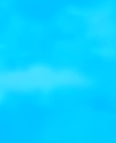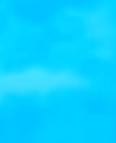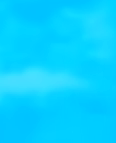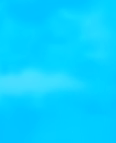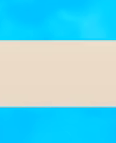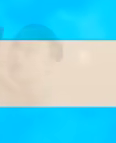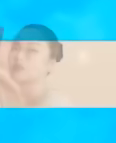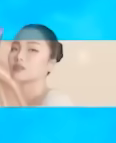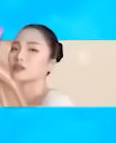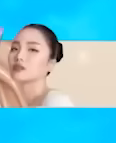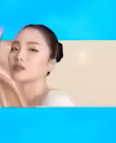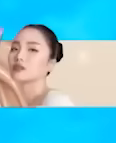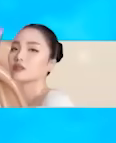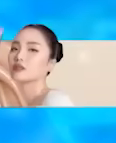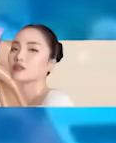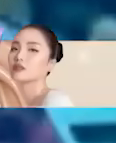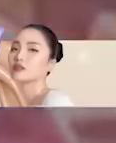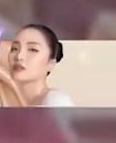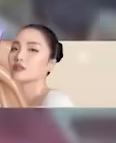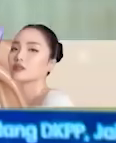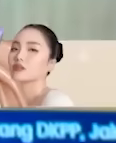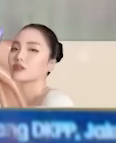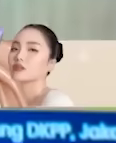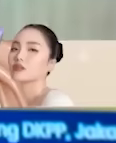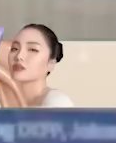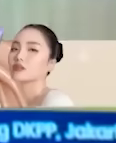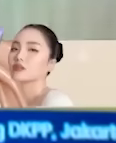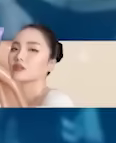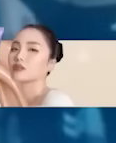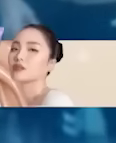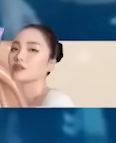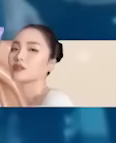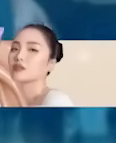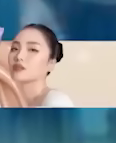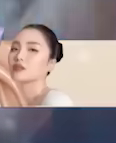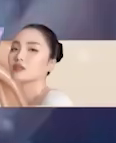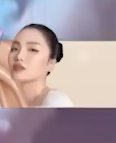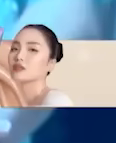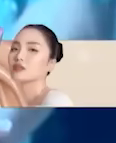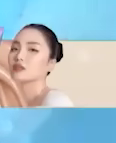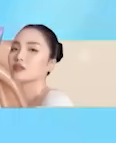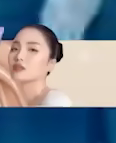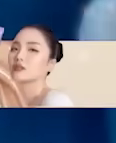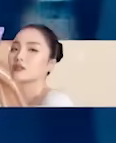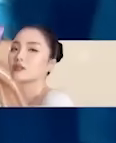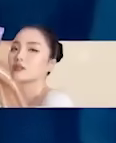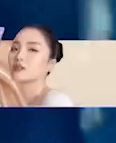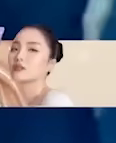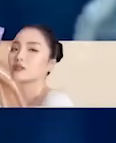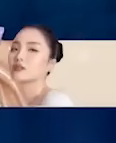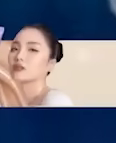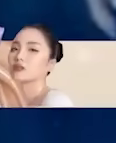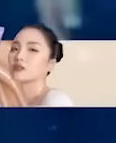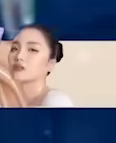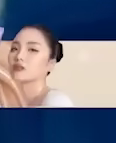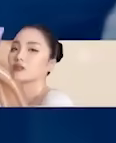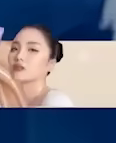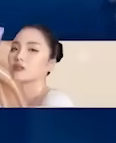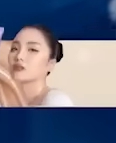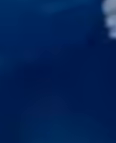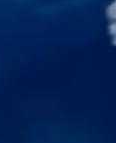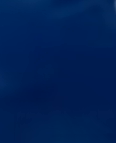Terkait pencopotan Hasyim Asyari sebagai Ketua KPU, tenaga ahli kantor staf Presiden Ali Mohtar Ngabalin menegaskan keputusan DKPP